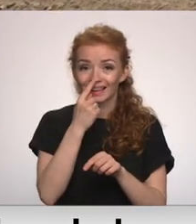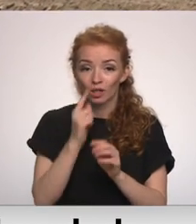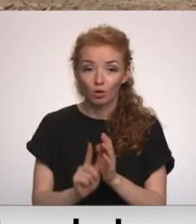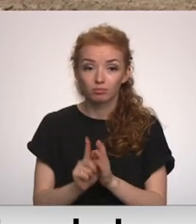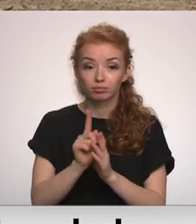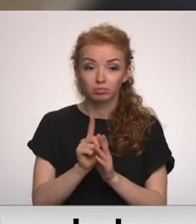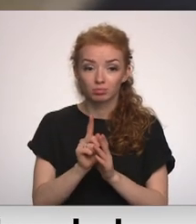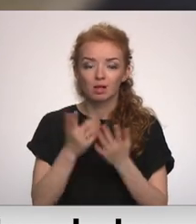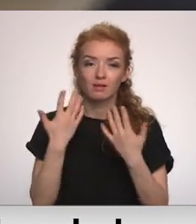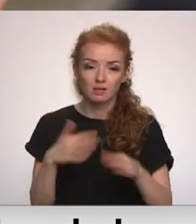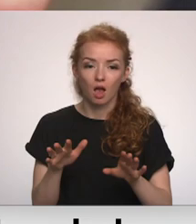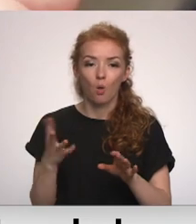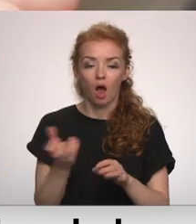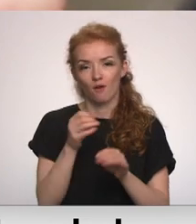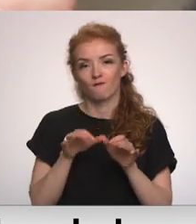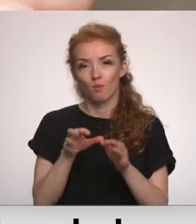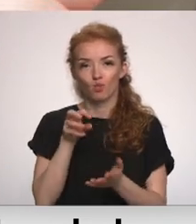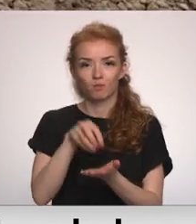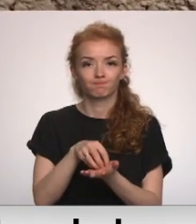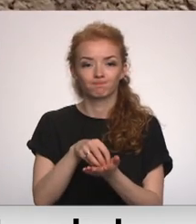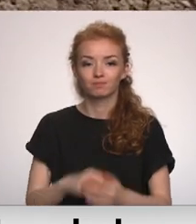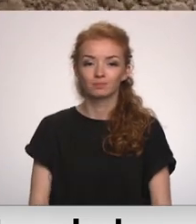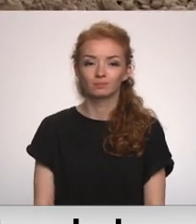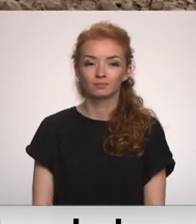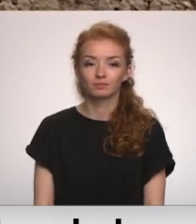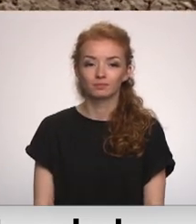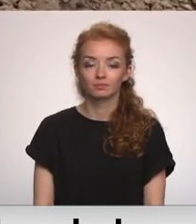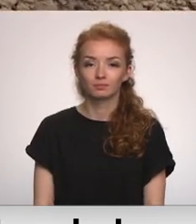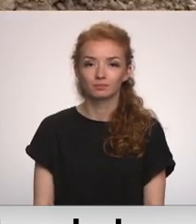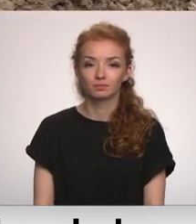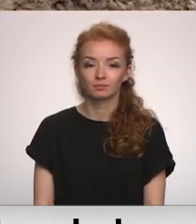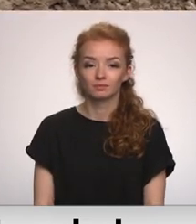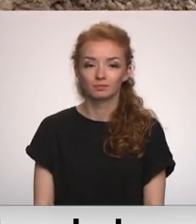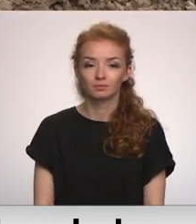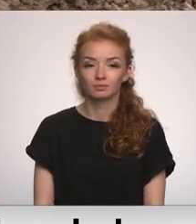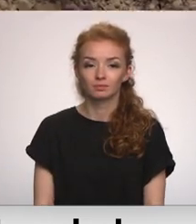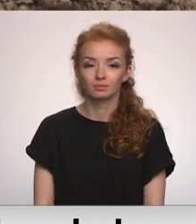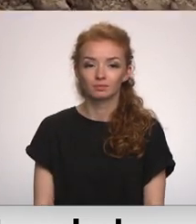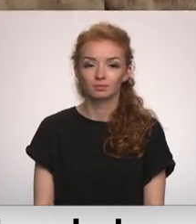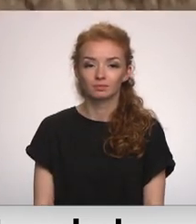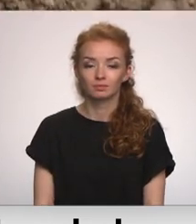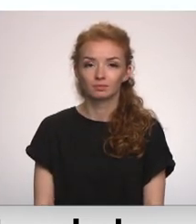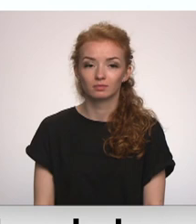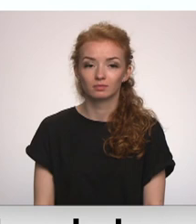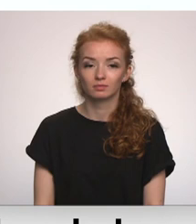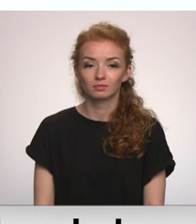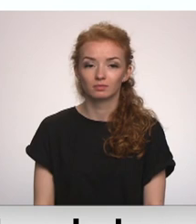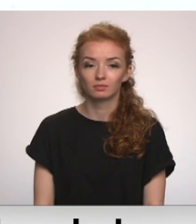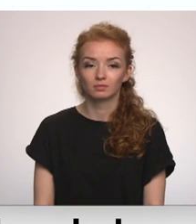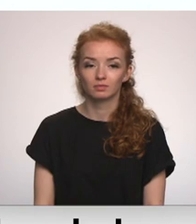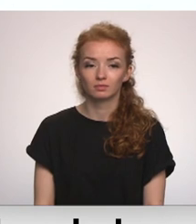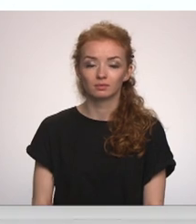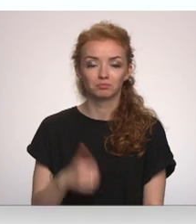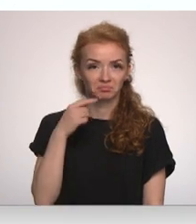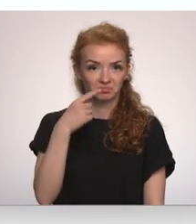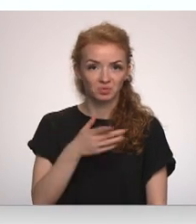izlīdz no zemes, jau ar Kolorādo vaboli. Tad tu kādi? Cik tei? Mātinās filmē, tei četras. Man liekas, jau šķiet,